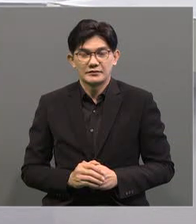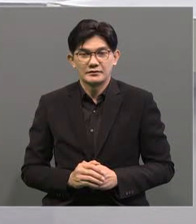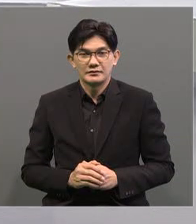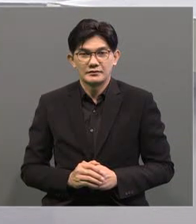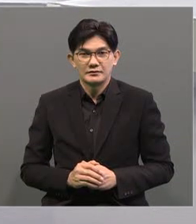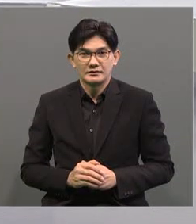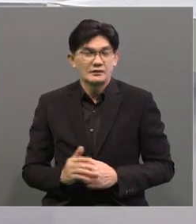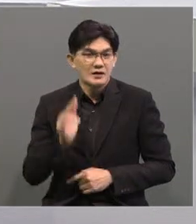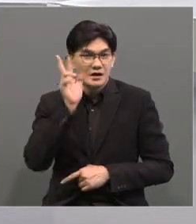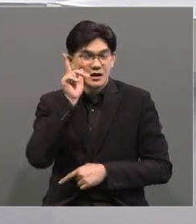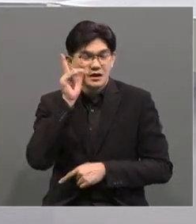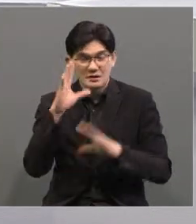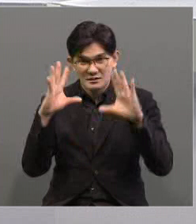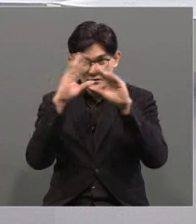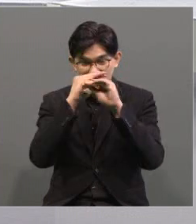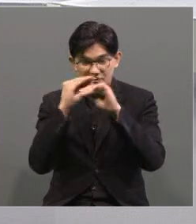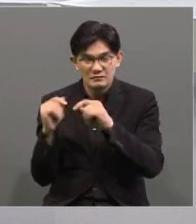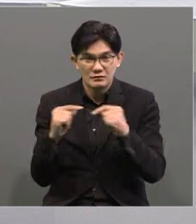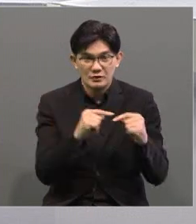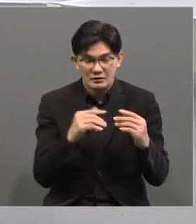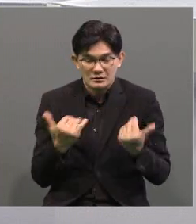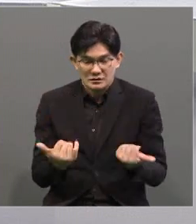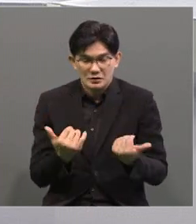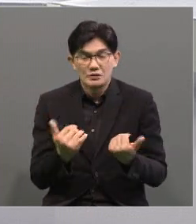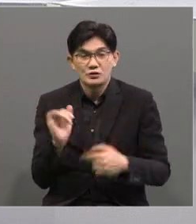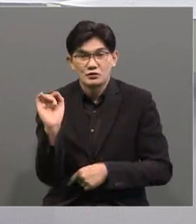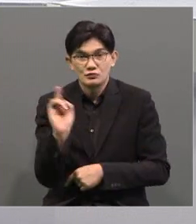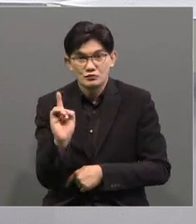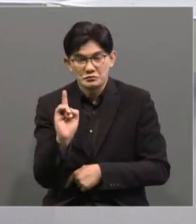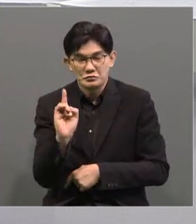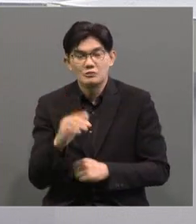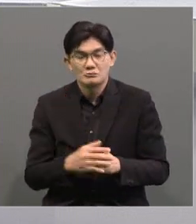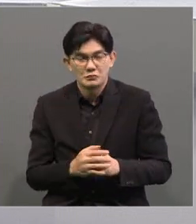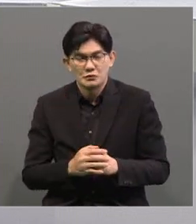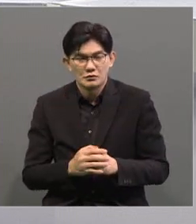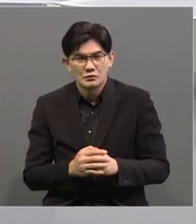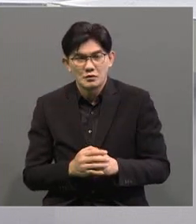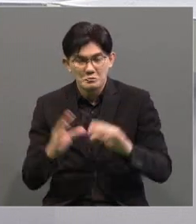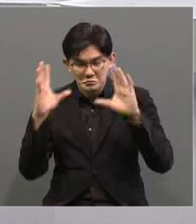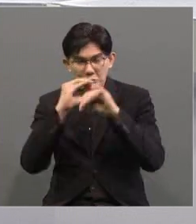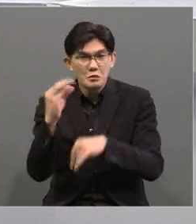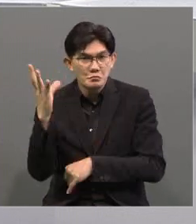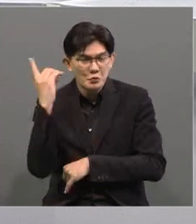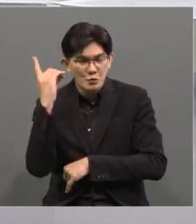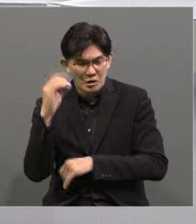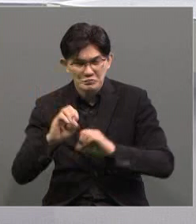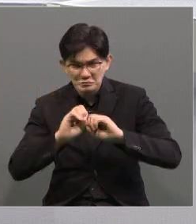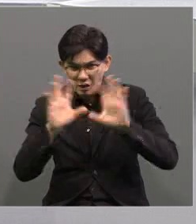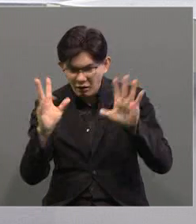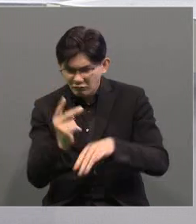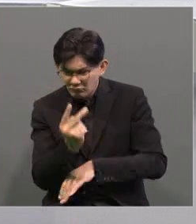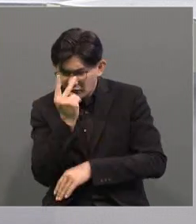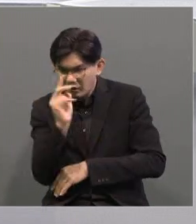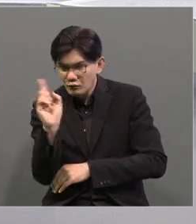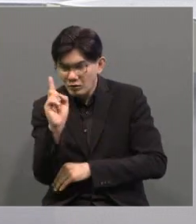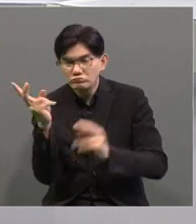กลับมาติดตามข่าวค่ำ NBT News กันต่อนะคะช่วงนี้มาดูความคืบหน้าคดีอุกอาจที่เกิดขึ้นเมื่อคืนนี้ที่จังหวัดนครปฐมนะคะ